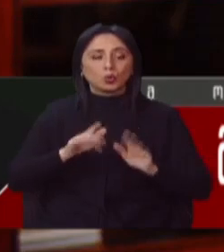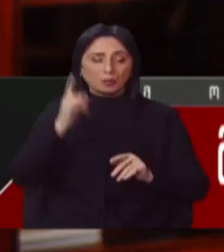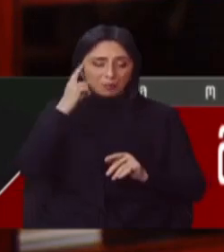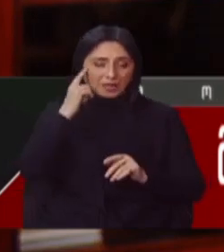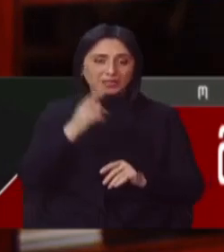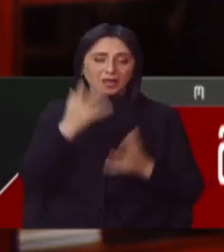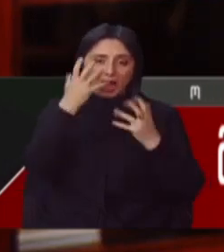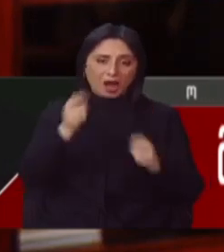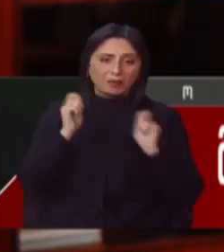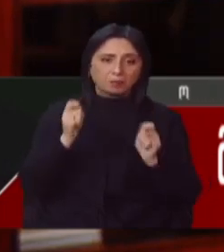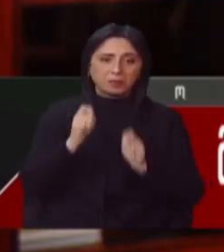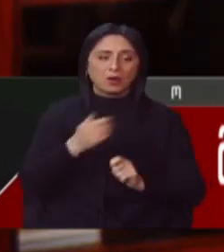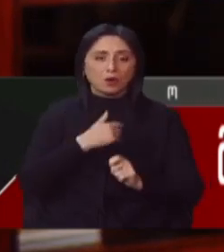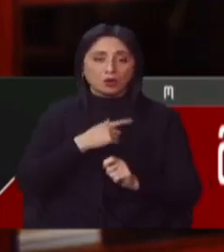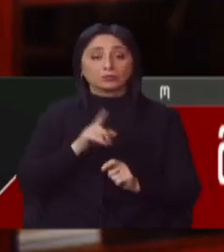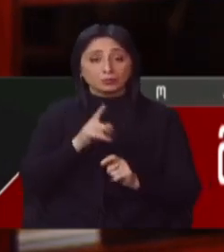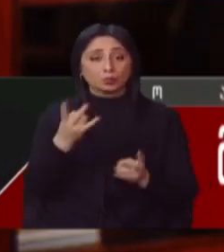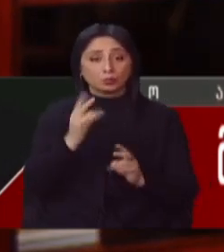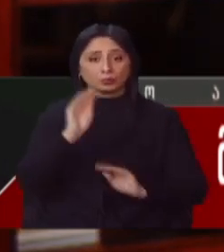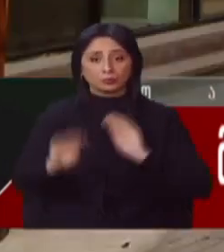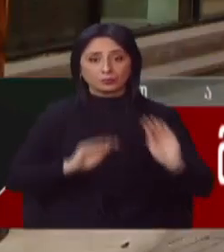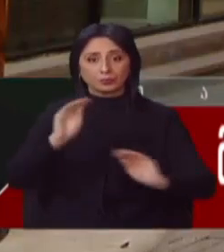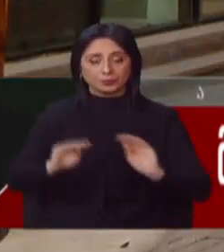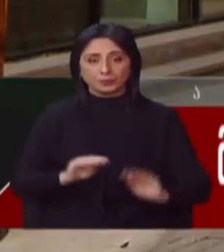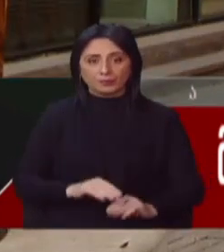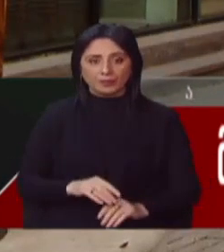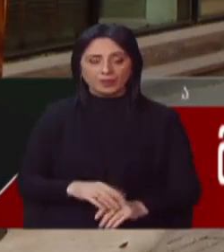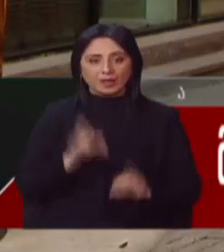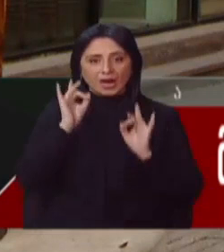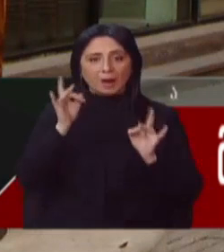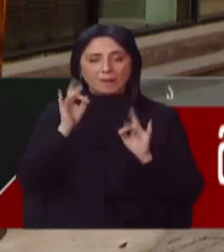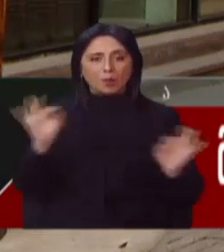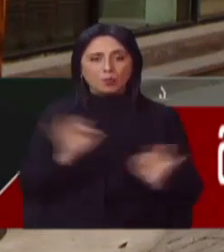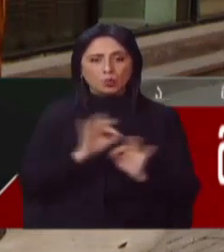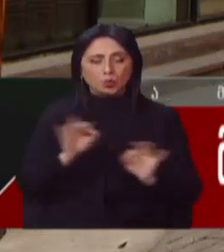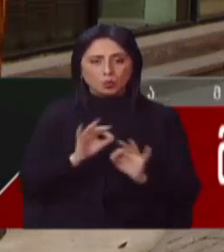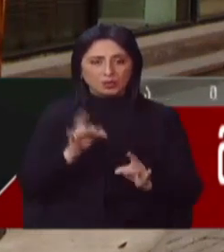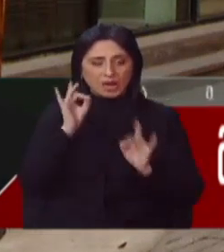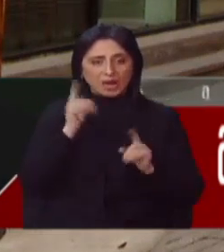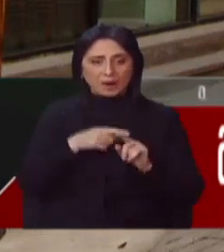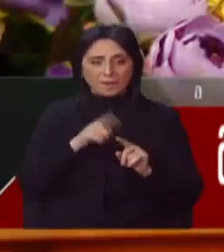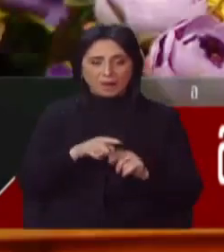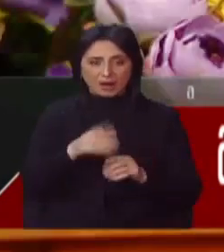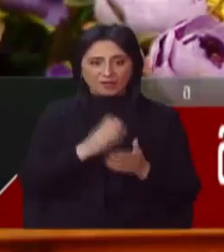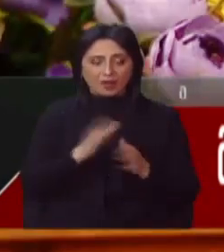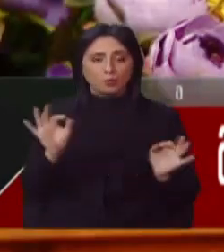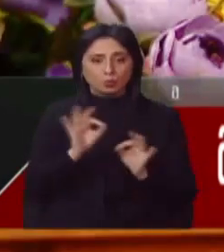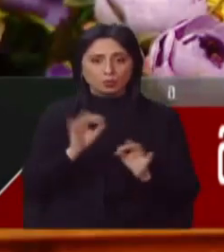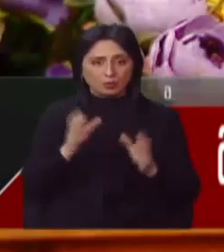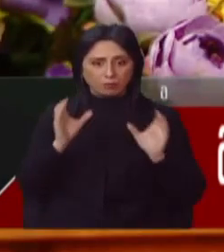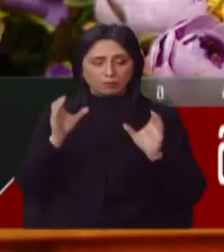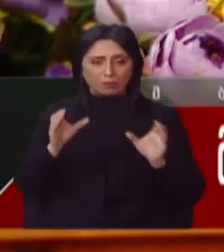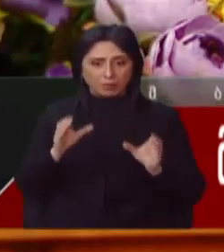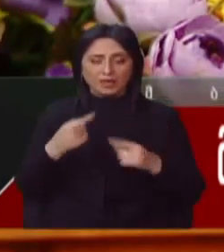სადაც მაღალია ასე ვთქვათ კერძო სექტორის აქტივობა. აკუსტიკური ხმაური არის ხმა, რომელსაც გამოსცემს მუსიკალური